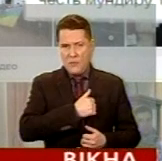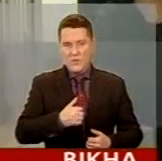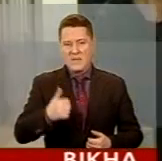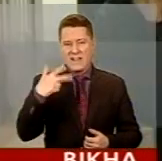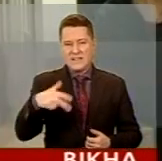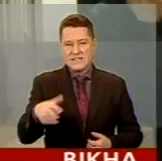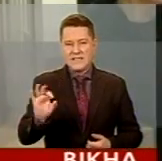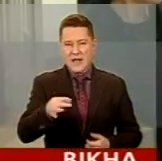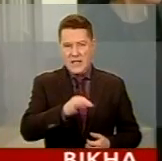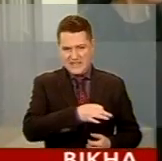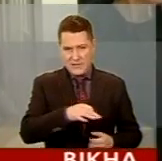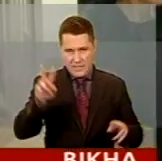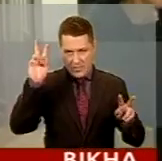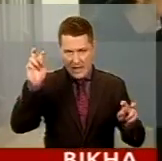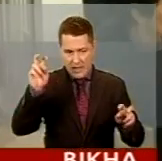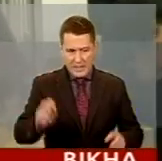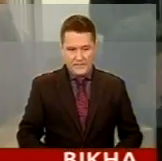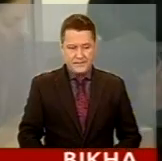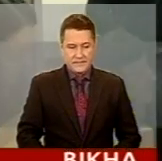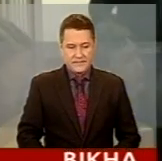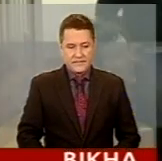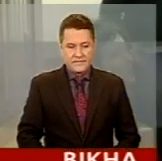срібниками. Доброго дня,